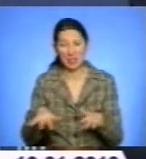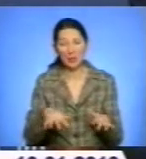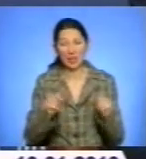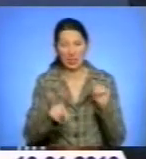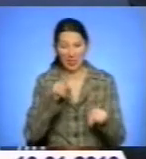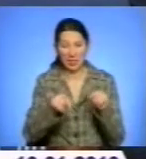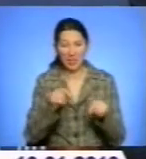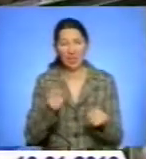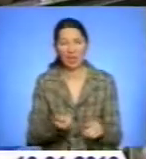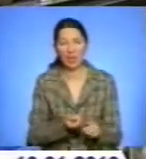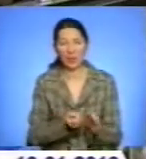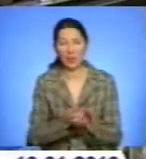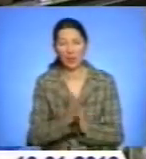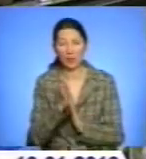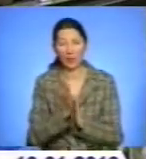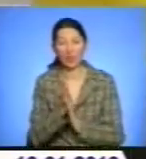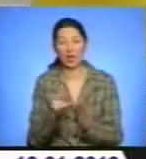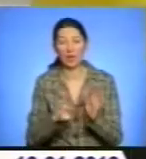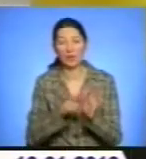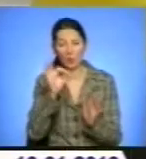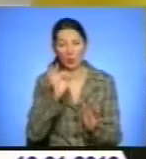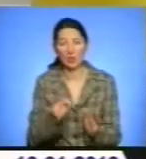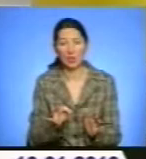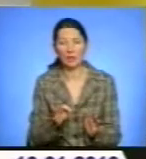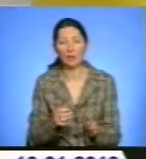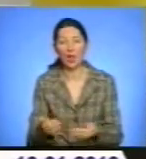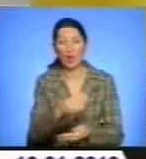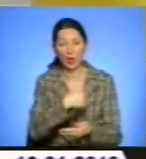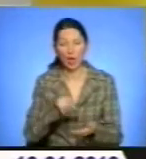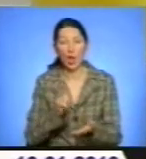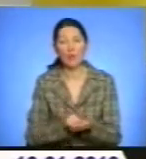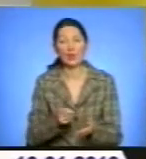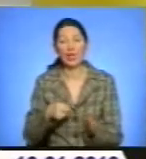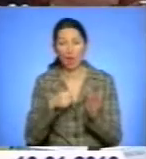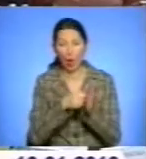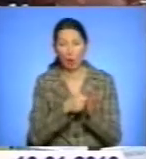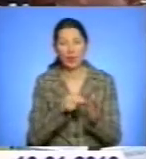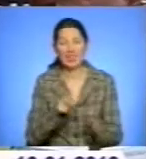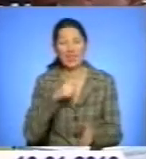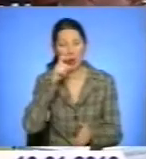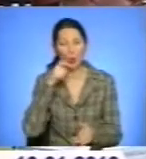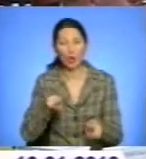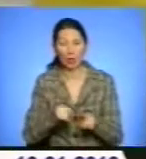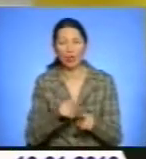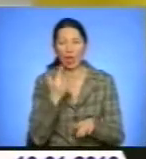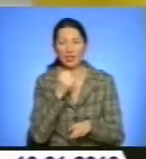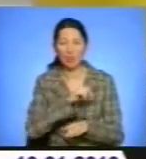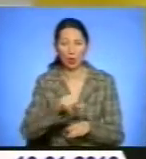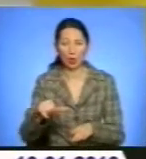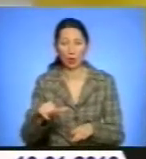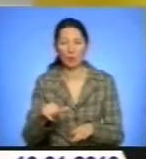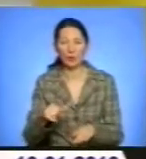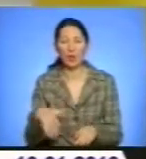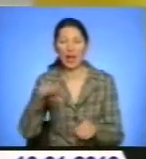0,7 і 8%. Прем'єр Микола Азаров каже, врожай повинен нагодувати як Україну, так і за кордон. Закладений